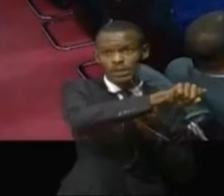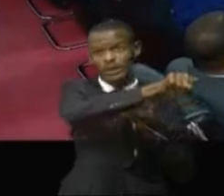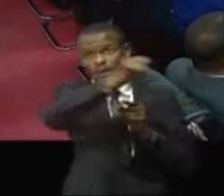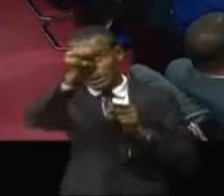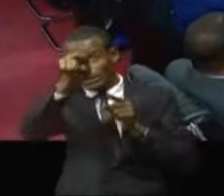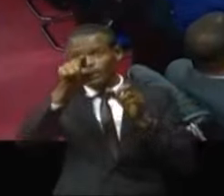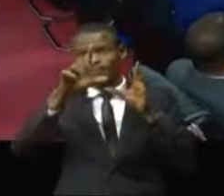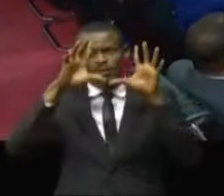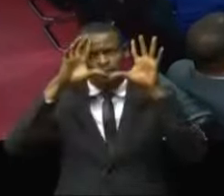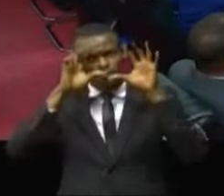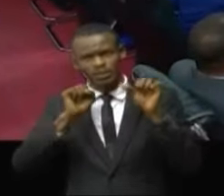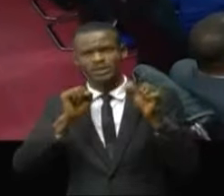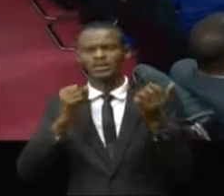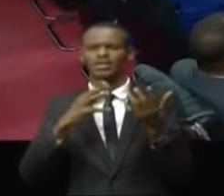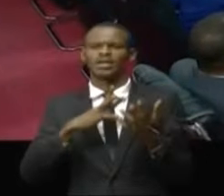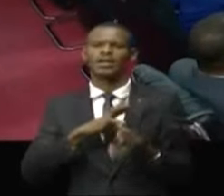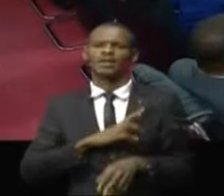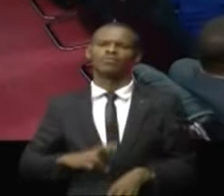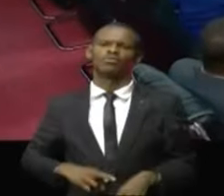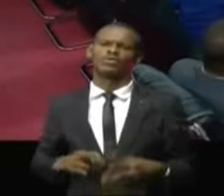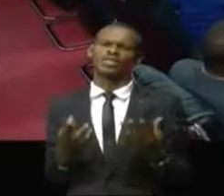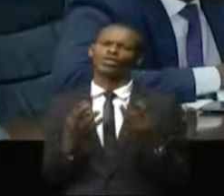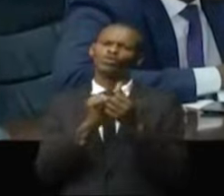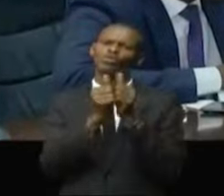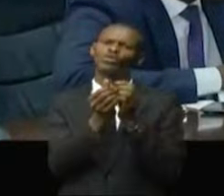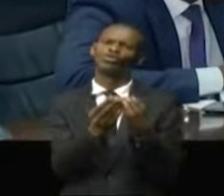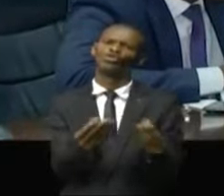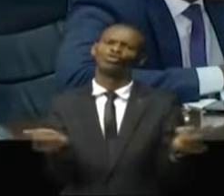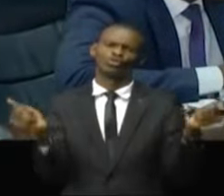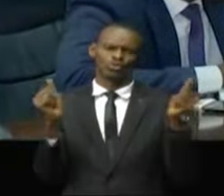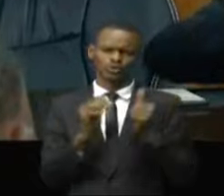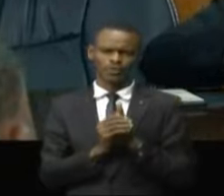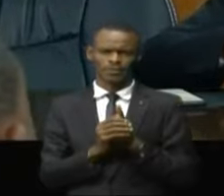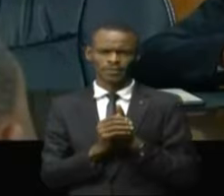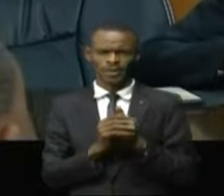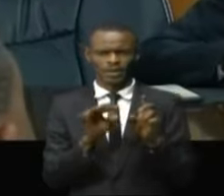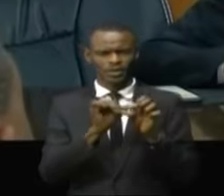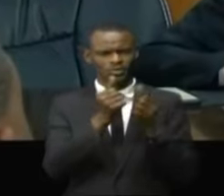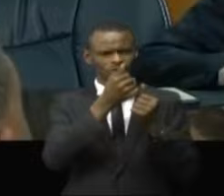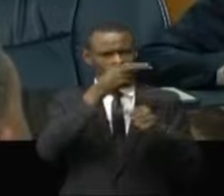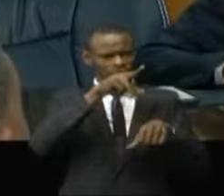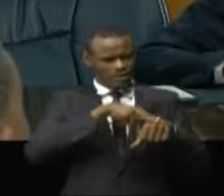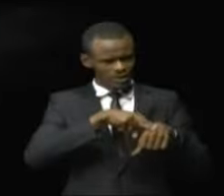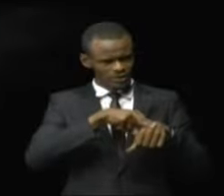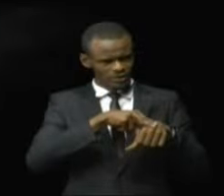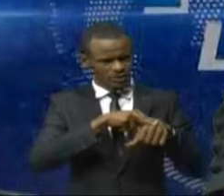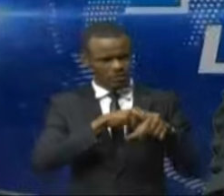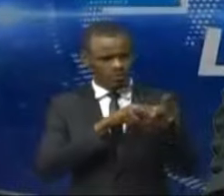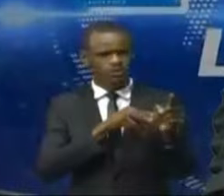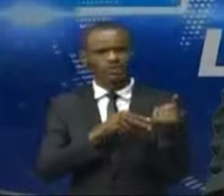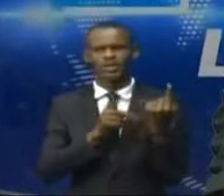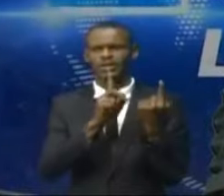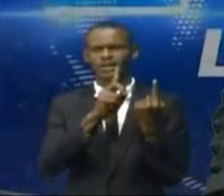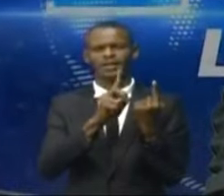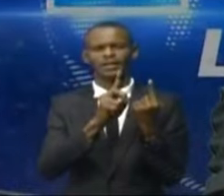Le président de l'Assemblée nationale, Christophe Mboso Kodiapwanga, avait à ses côtés le deuxième vice-président.